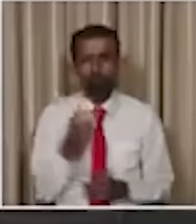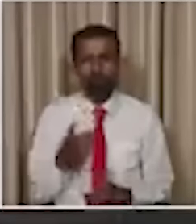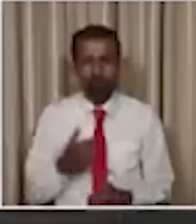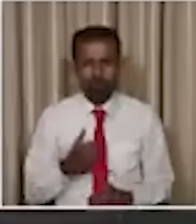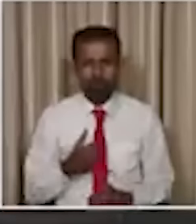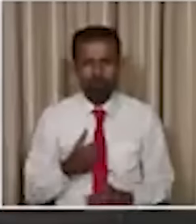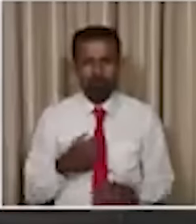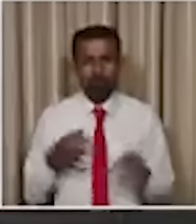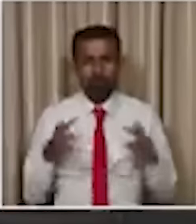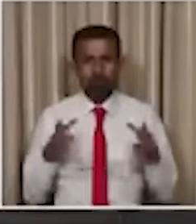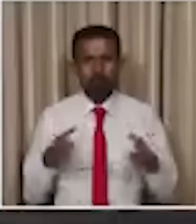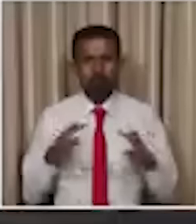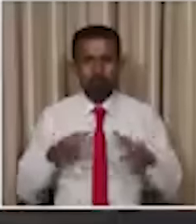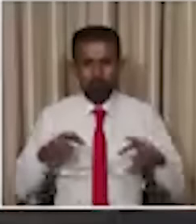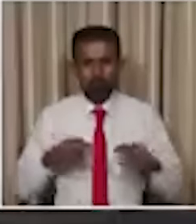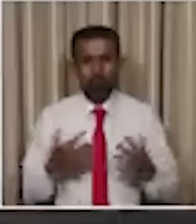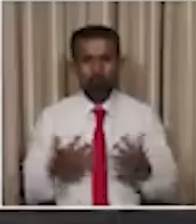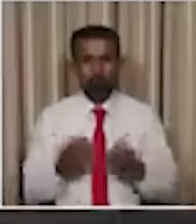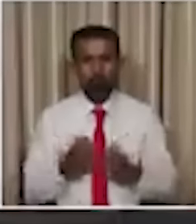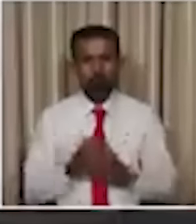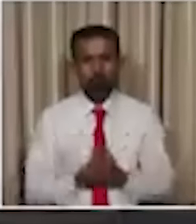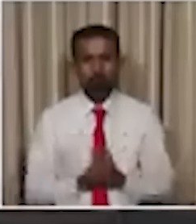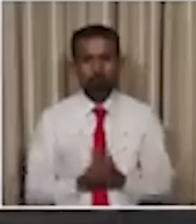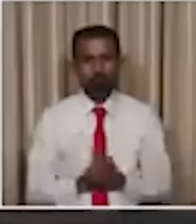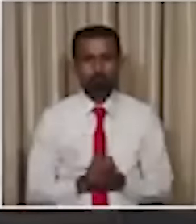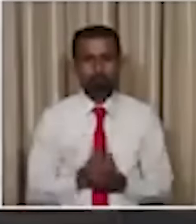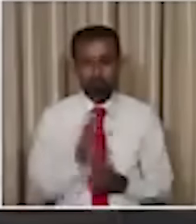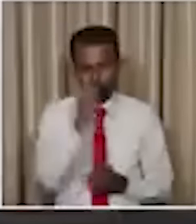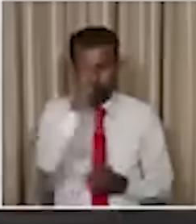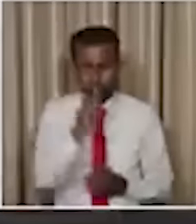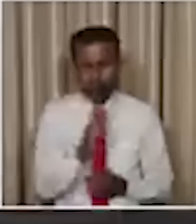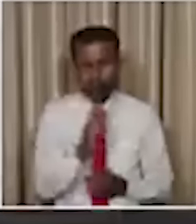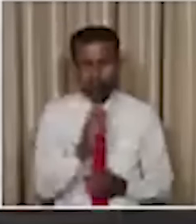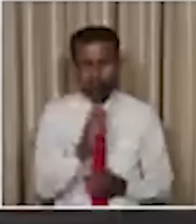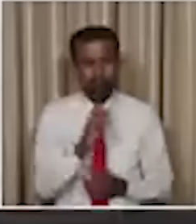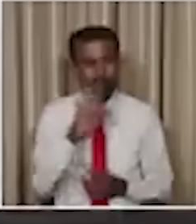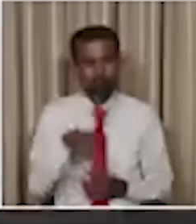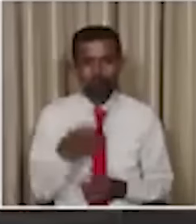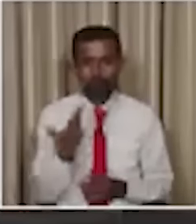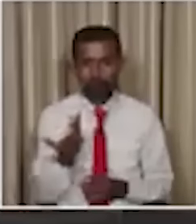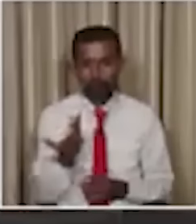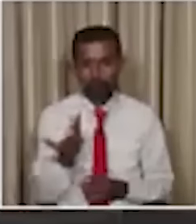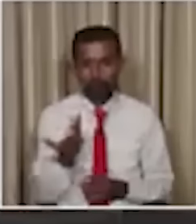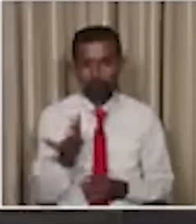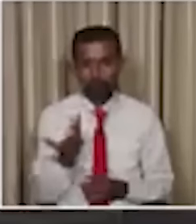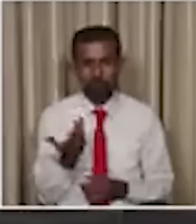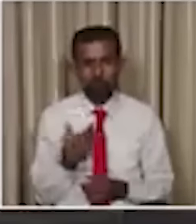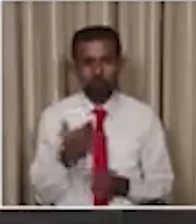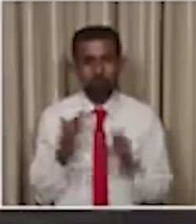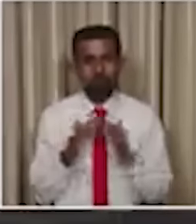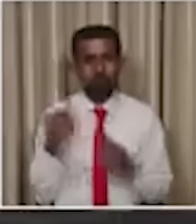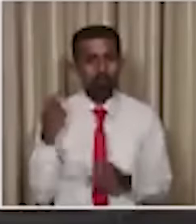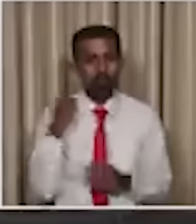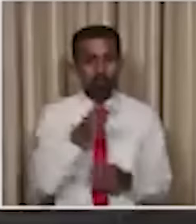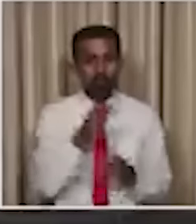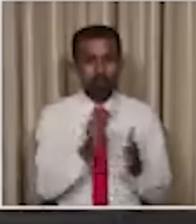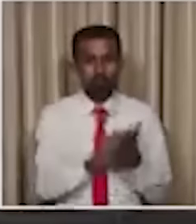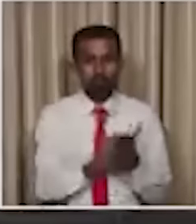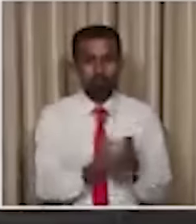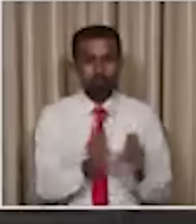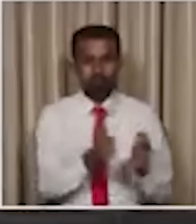මේ විමර්ශනයට අවශ්‍යයිද? එතුමා කෙරුවේ එතුමා ආවේ නෑ. එතකොට අපි ගෙදරට ගිහිල්ලා නෝටිස් එක